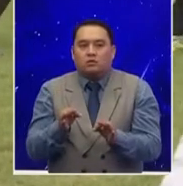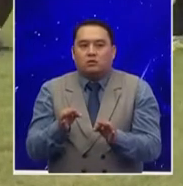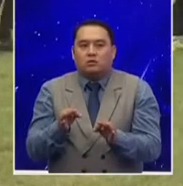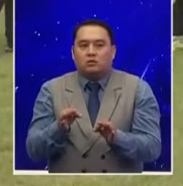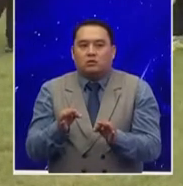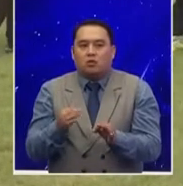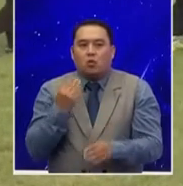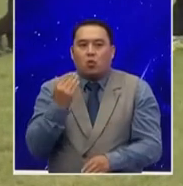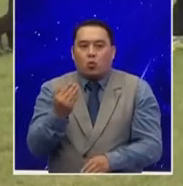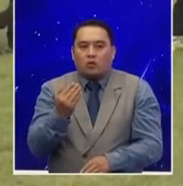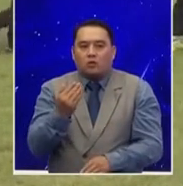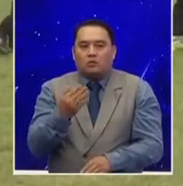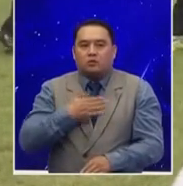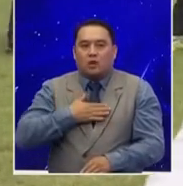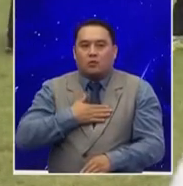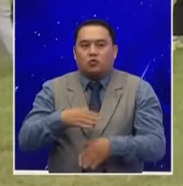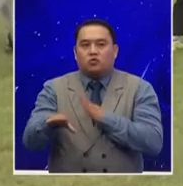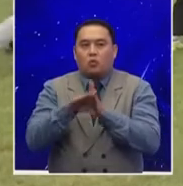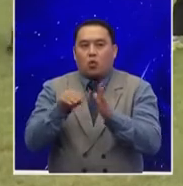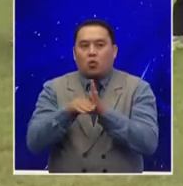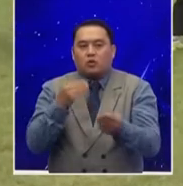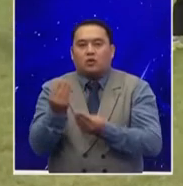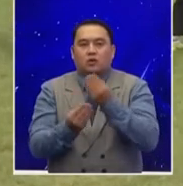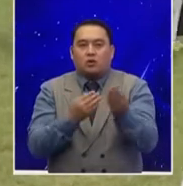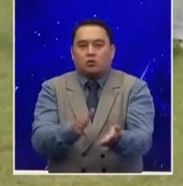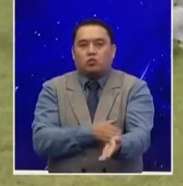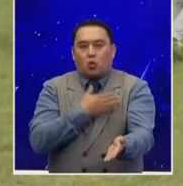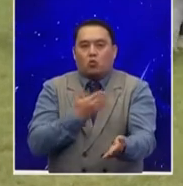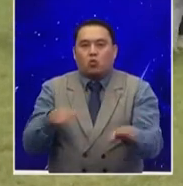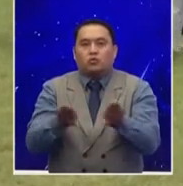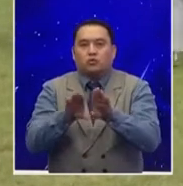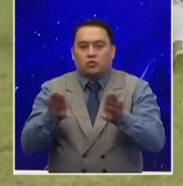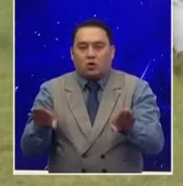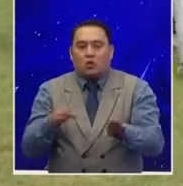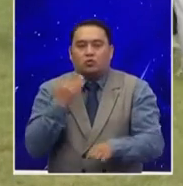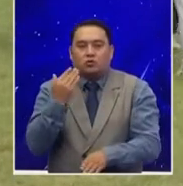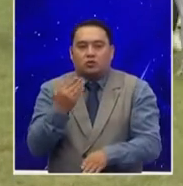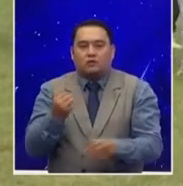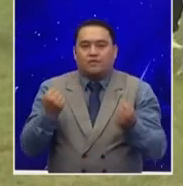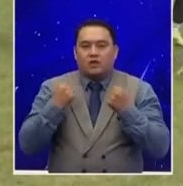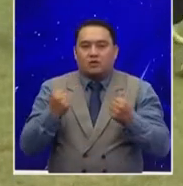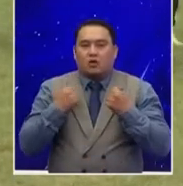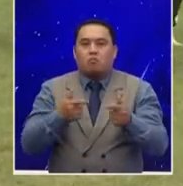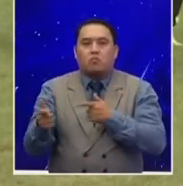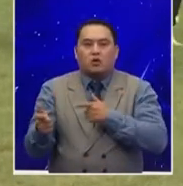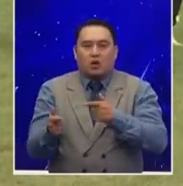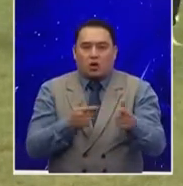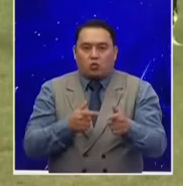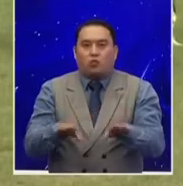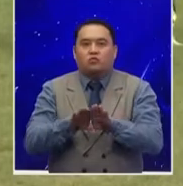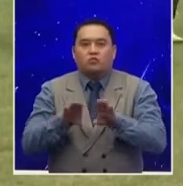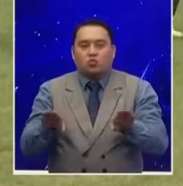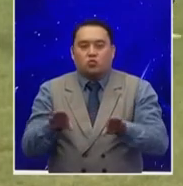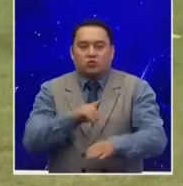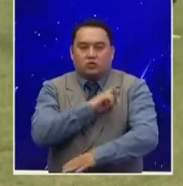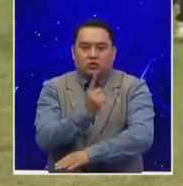что он, как и со мной, играл в сборной долго-долго. Вот у них тоже очень физически подготовленные они парни, очень